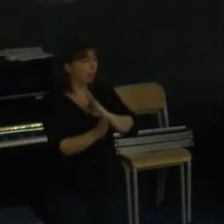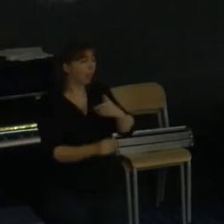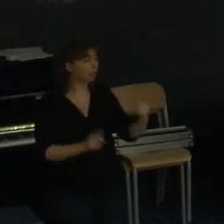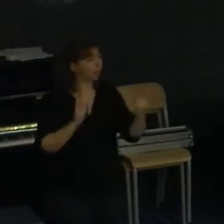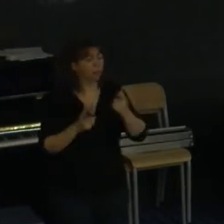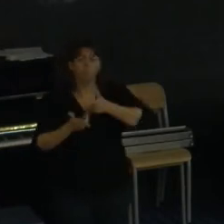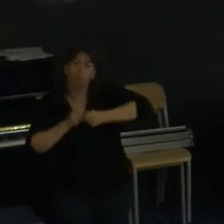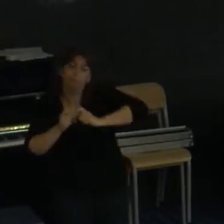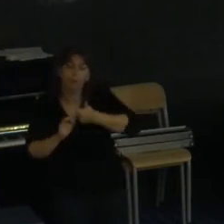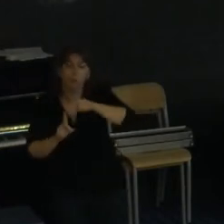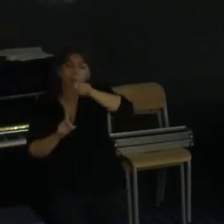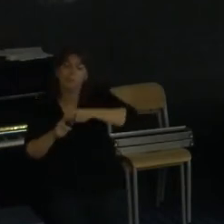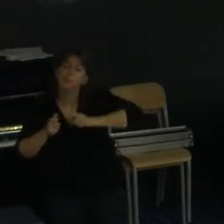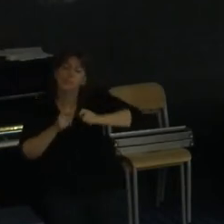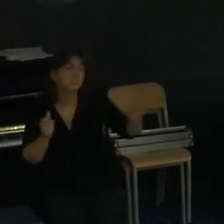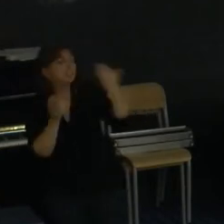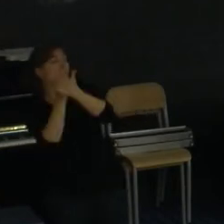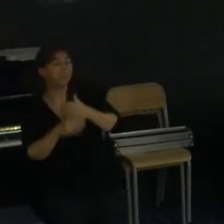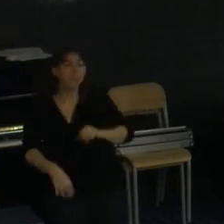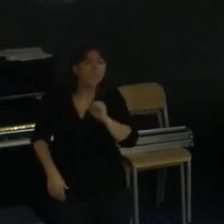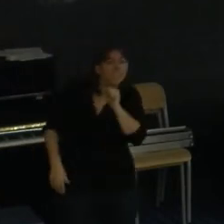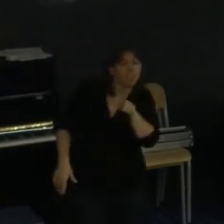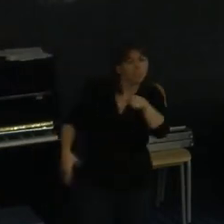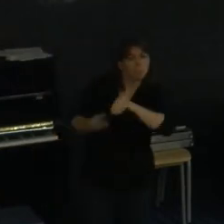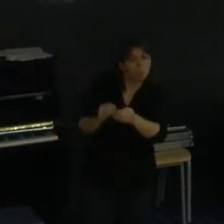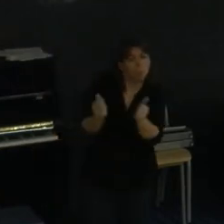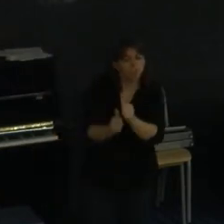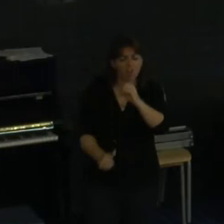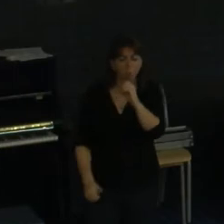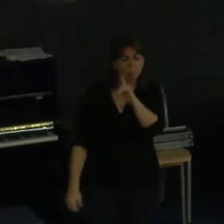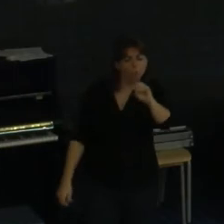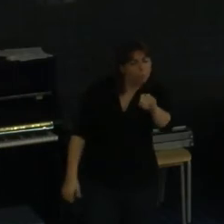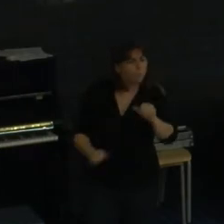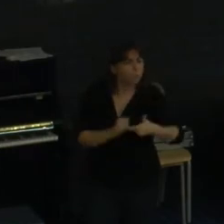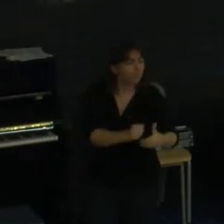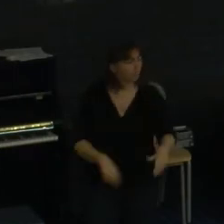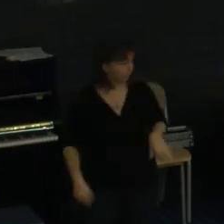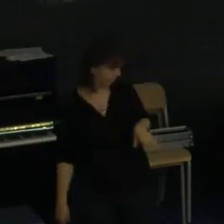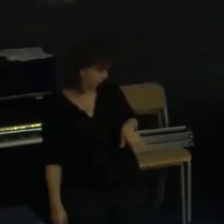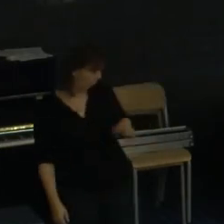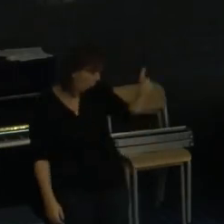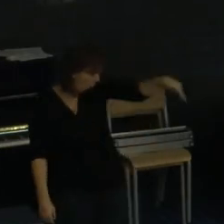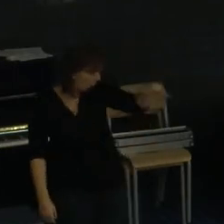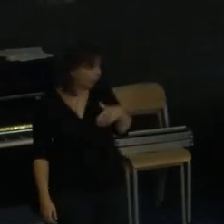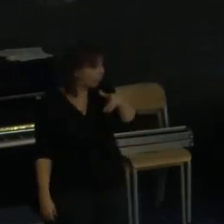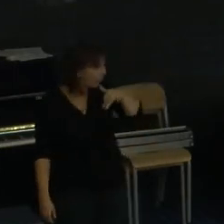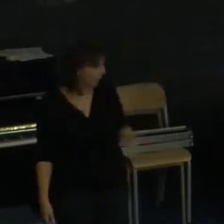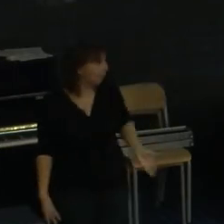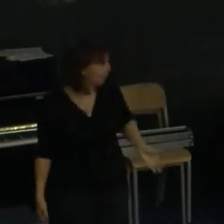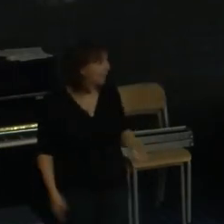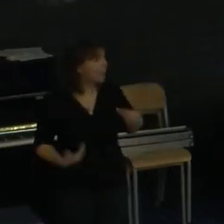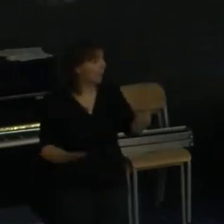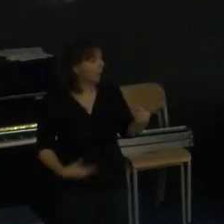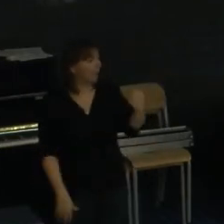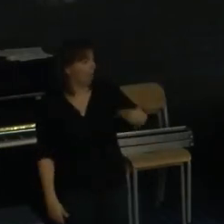en train de discuter avec une personne, et me demandaient, Stéphane, j'ai un problème avec Odoo, est-ce que tu veux bien m'aider? Non. Mais bon, la